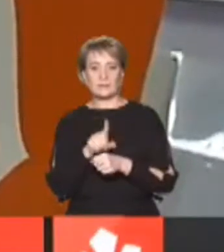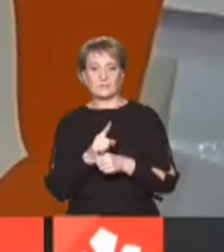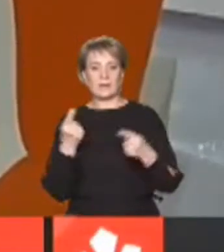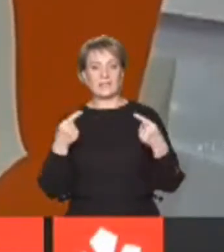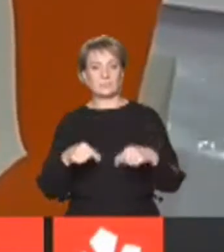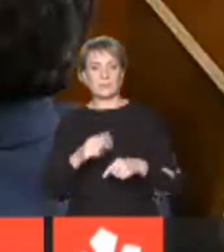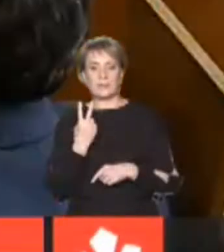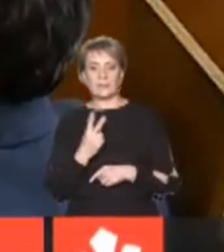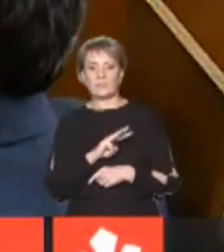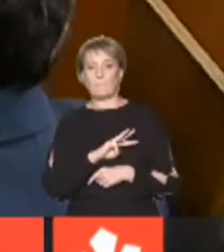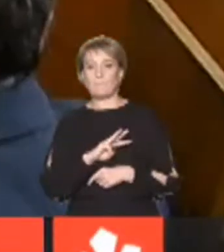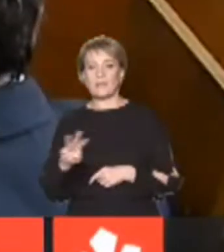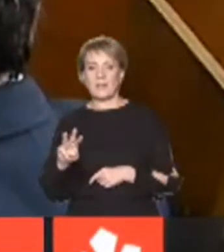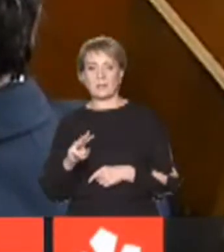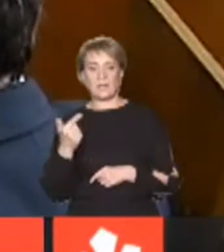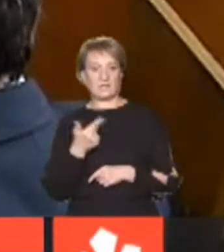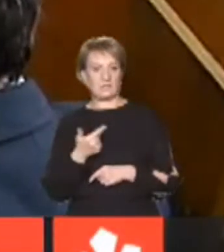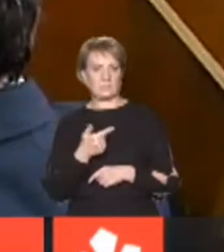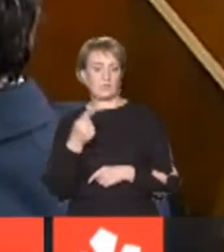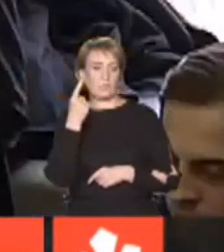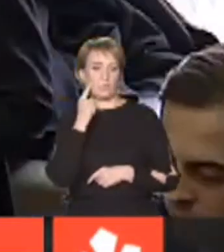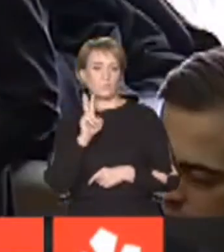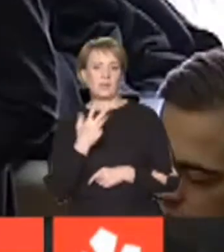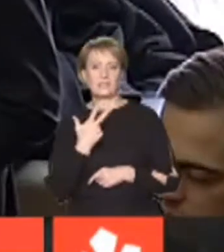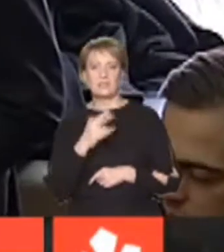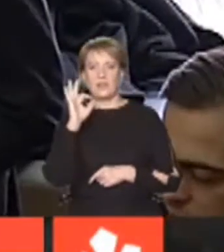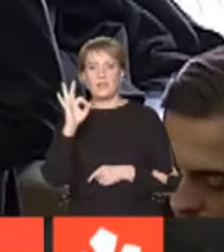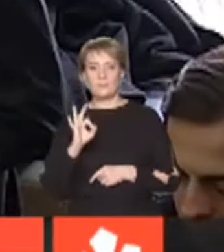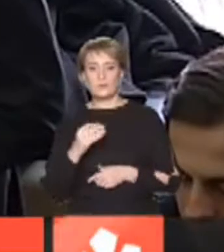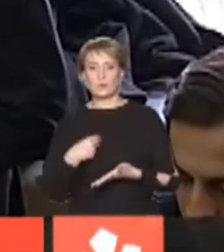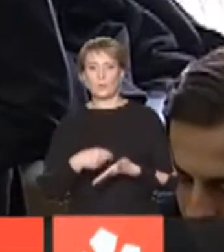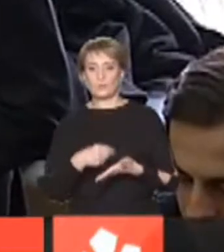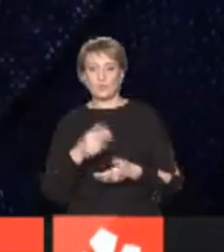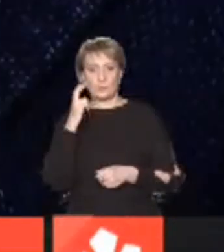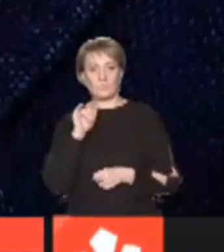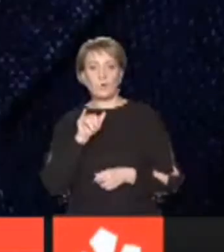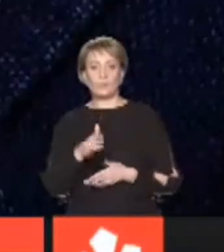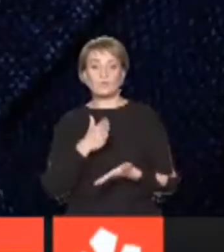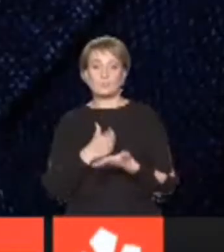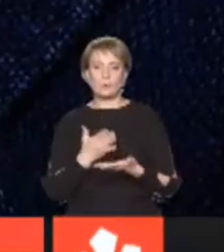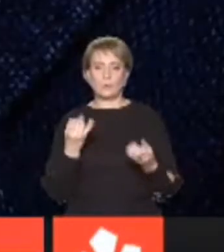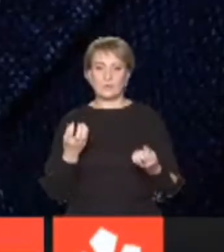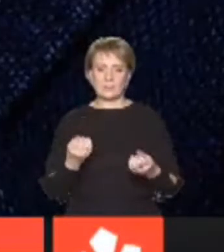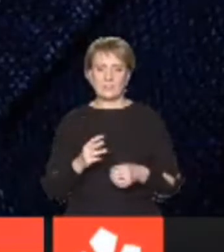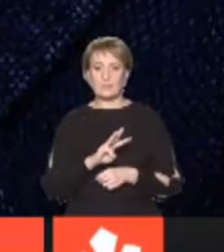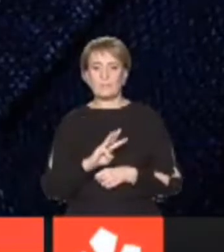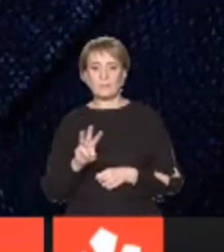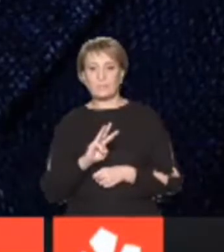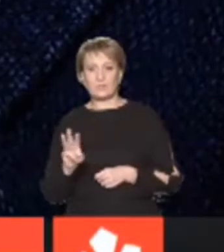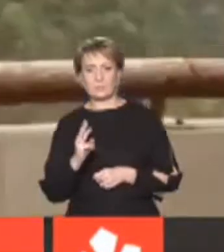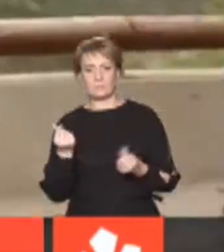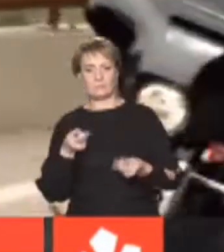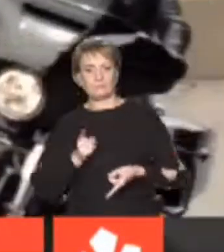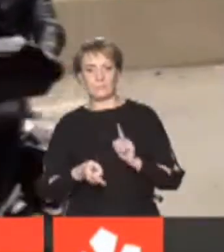збитків на 2 мільярди гривень. Подумаєш, це як 3% бюджету Києва, але в нього вдома є ролекси, півмільйона доларів